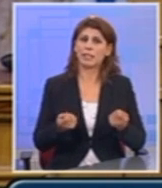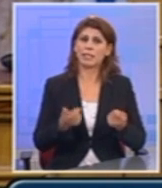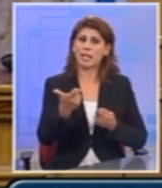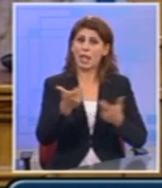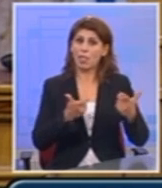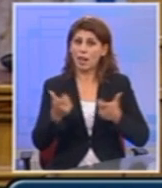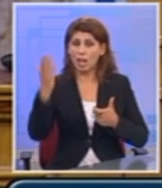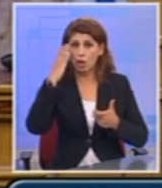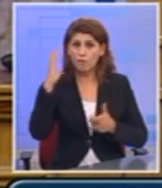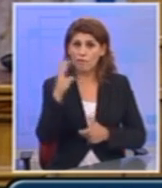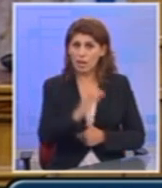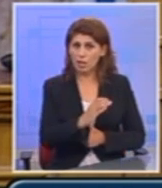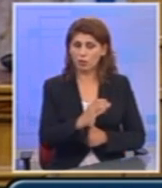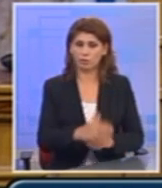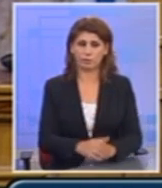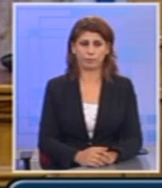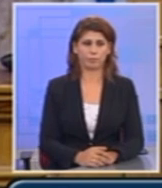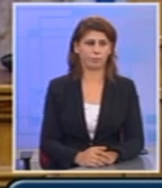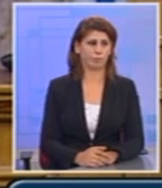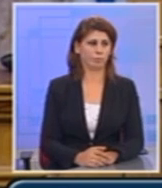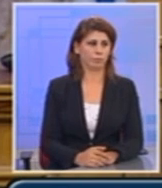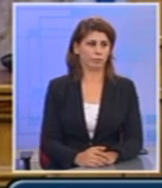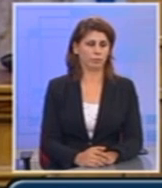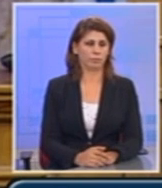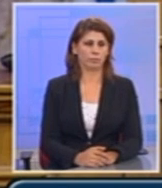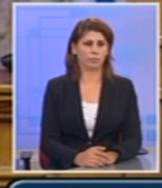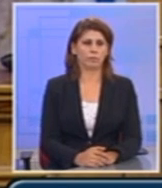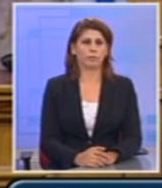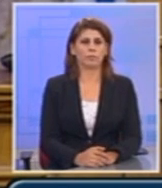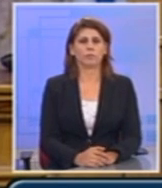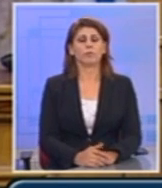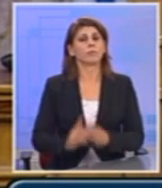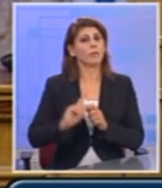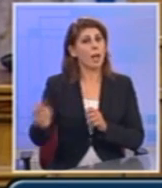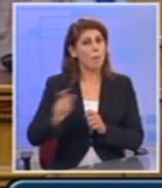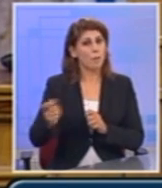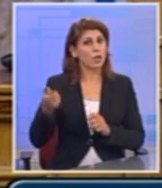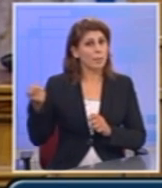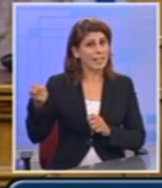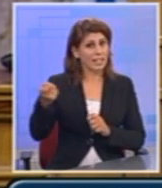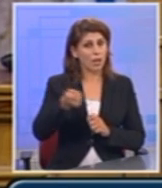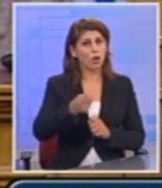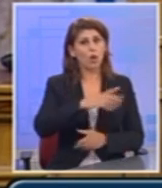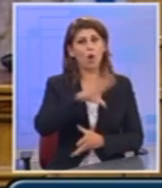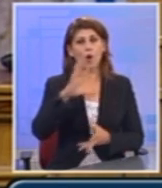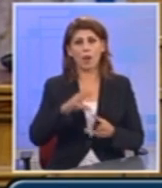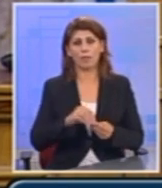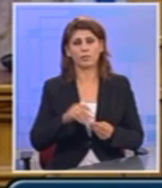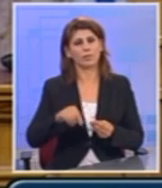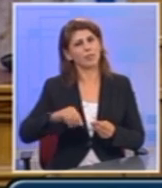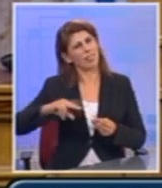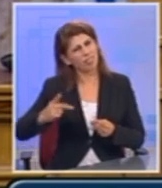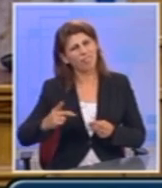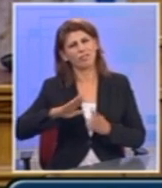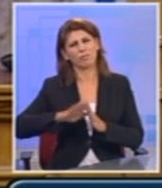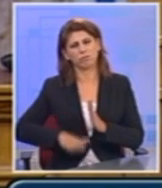κεφαλαίων εμ και την την αποπληρωμή χρεών όλα αυτά είναι δευτερεύοντα